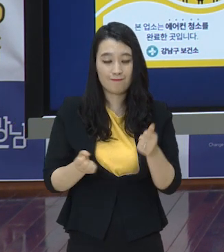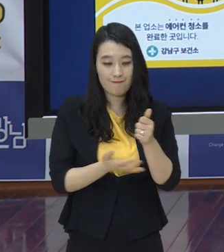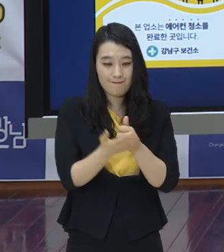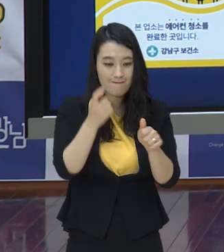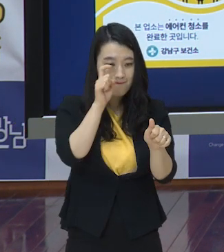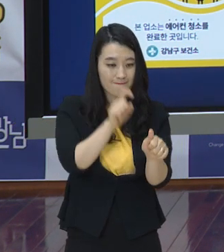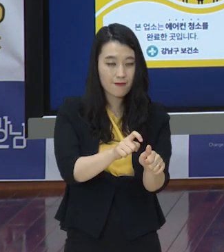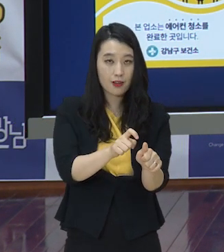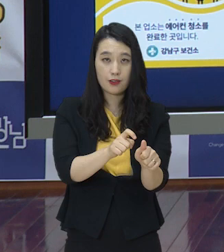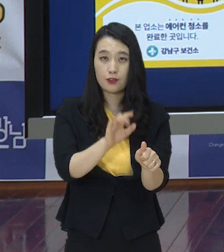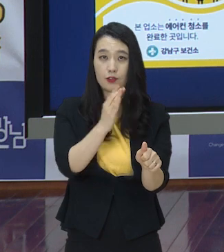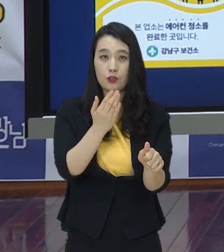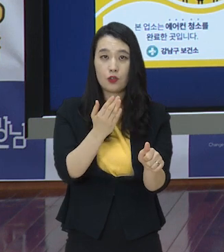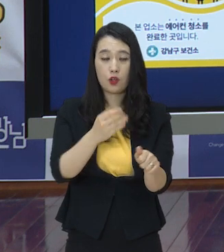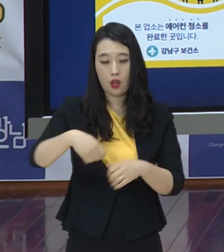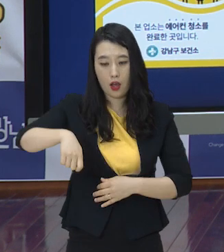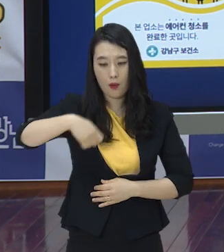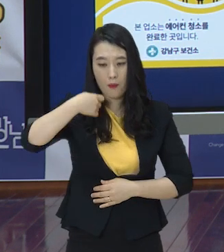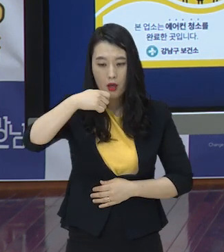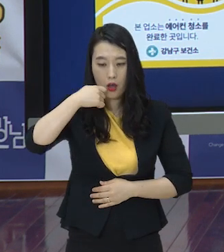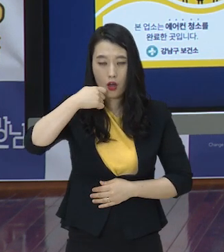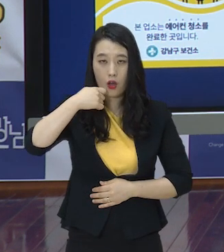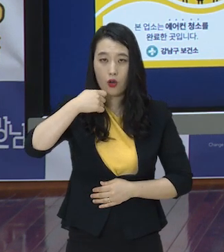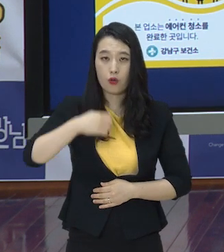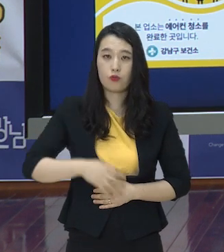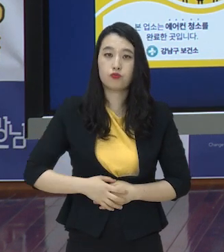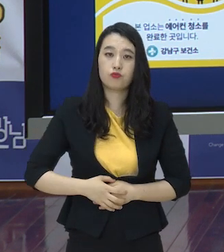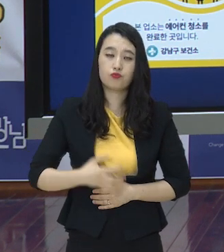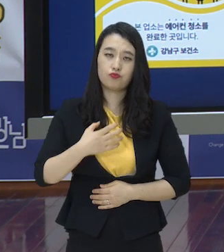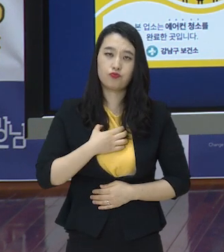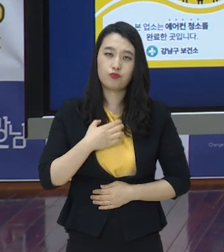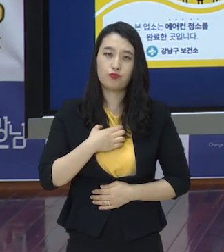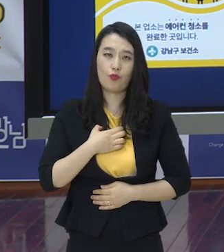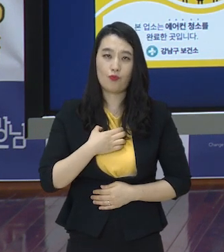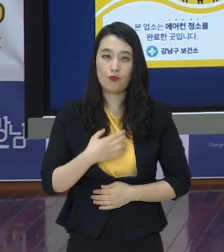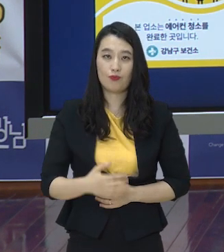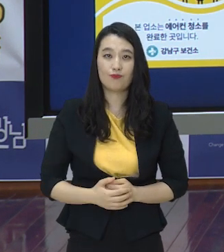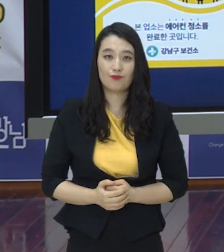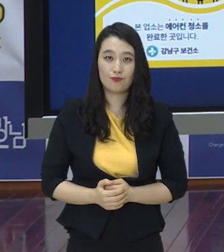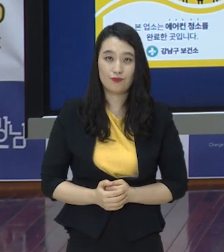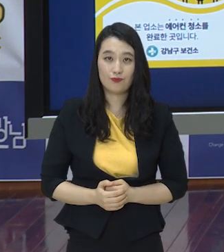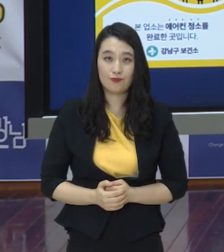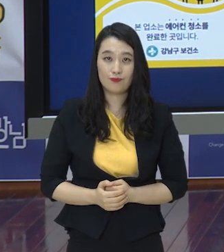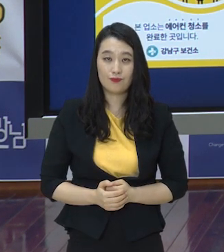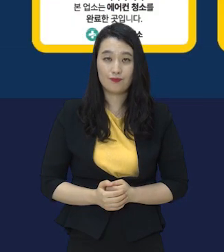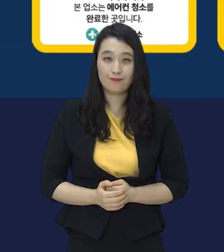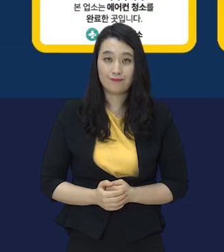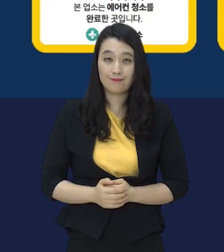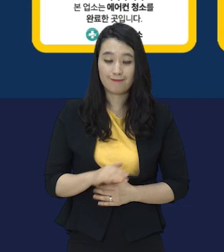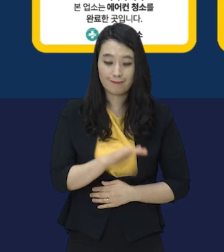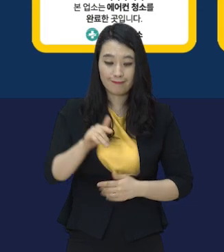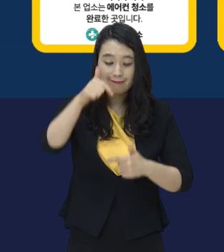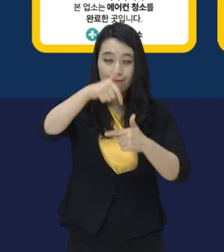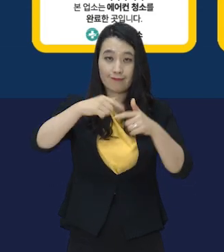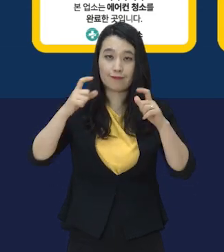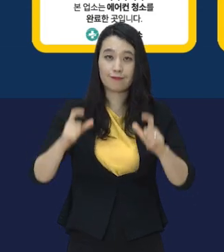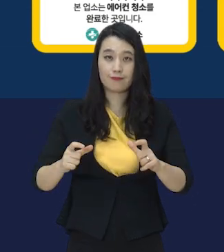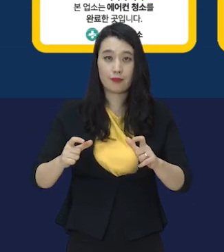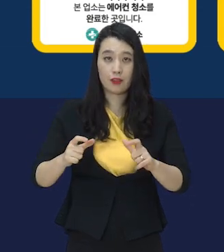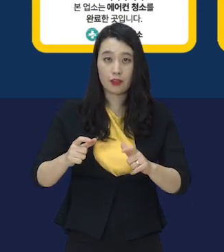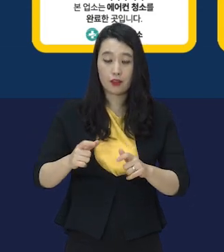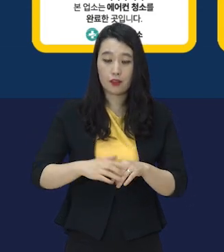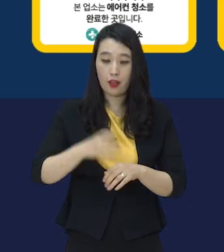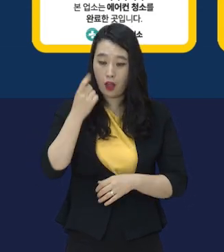발생돼 뷔페 식당과 동일한 위험 요인이 있는 것으로 분석되고 있습니다. 우리 강남구는